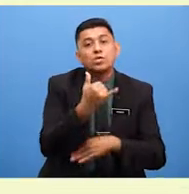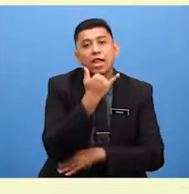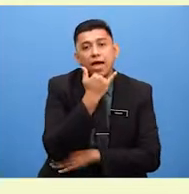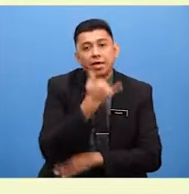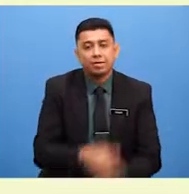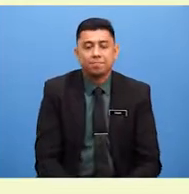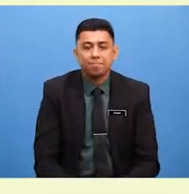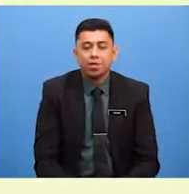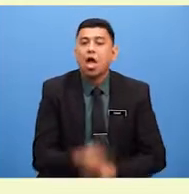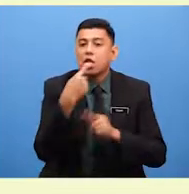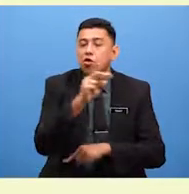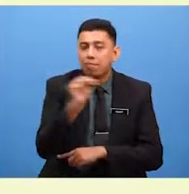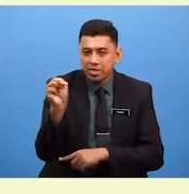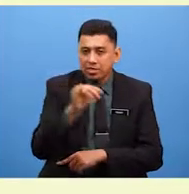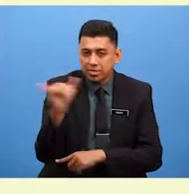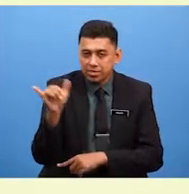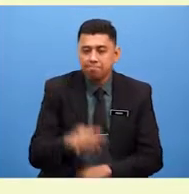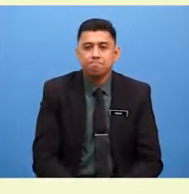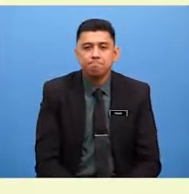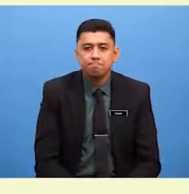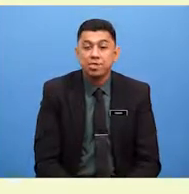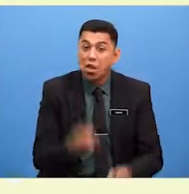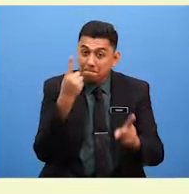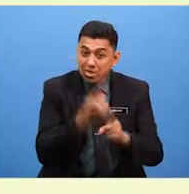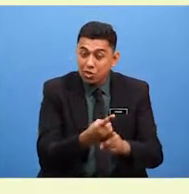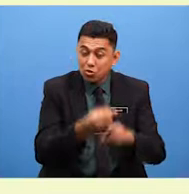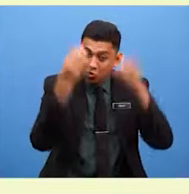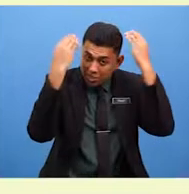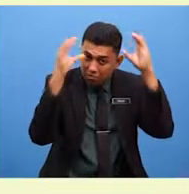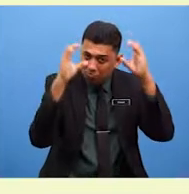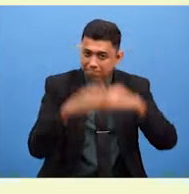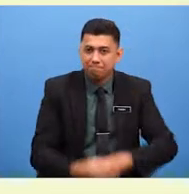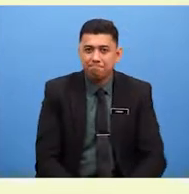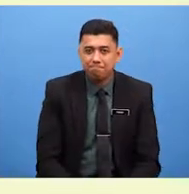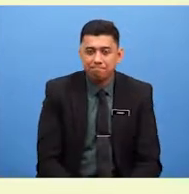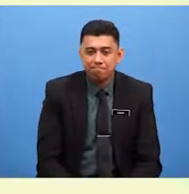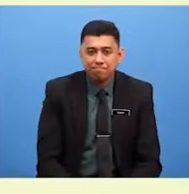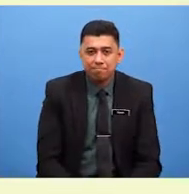salah? Jawapannya... Betul, cikgu. Betul.